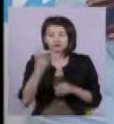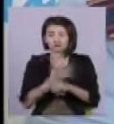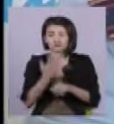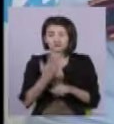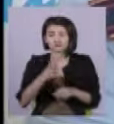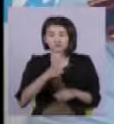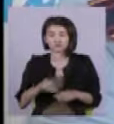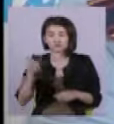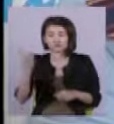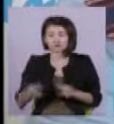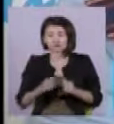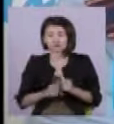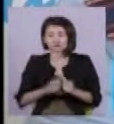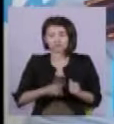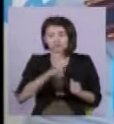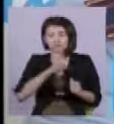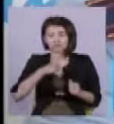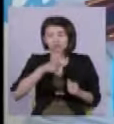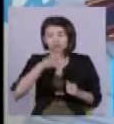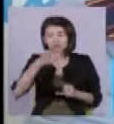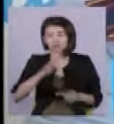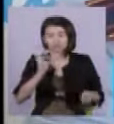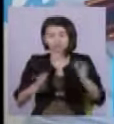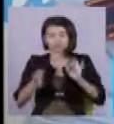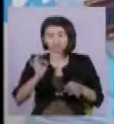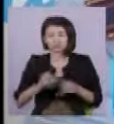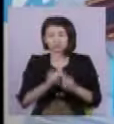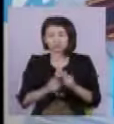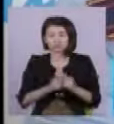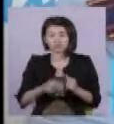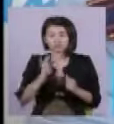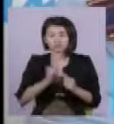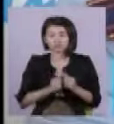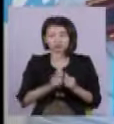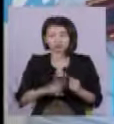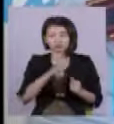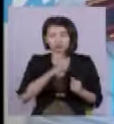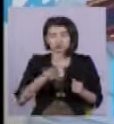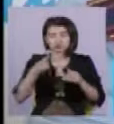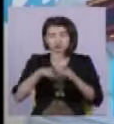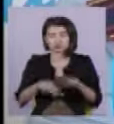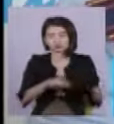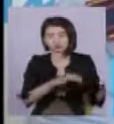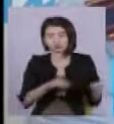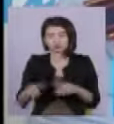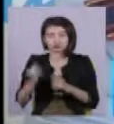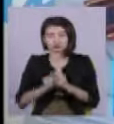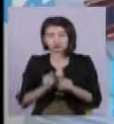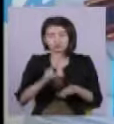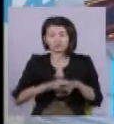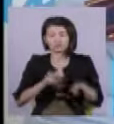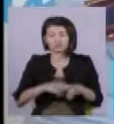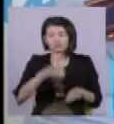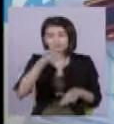қызметкерлері қызмет өткеруде, және де Павлодар облысының ішкі істер департаментінің жергілікті полиция